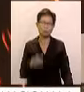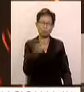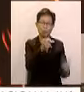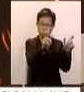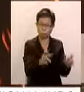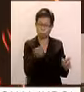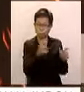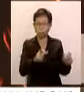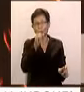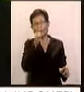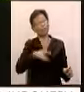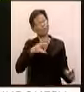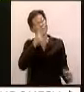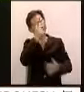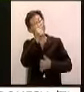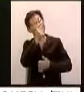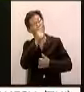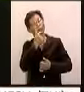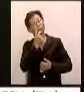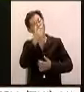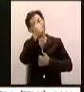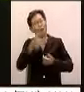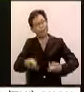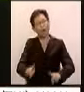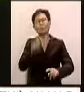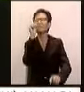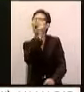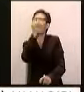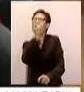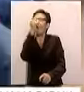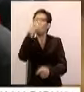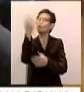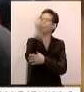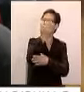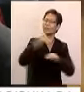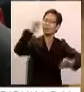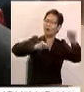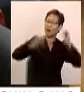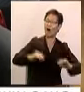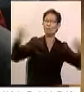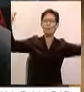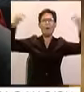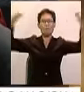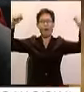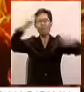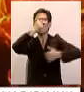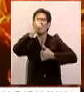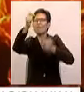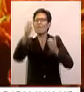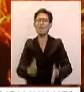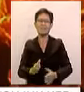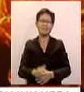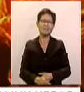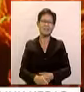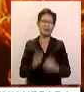turut meluahkan rasa teruja mereka kerana diberi peluang menyanyikan lagu buat filem yang dilakonkan hero kegemaran mereka.